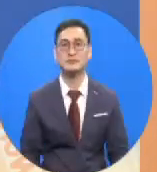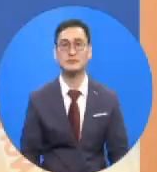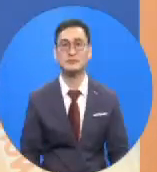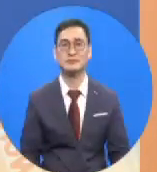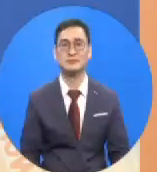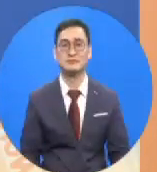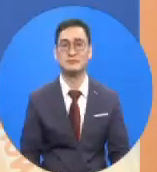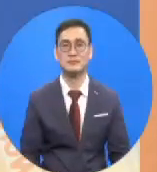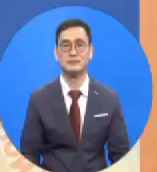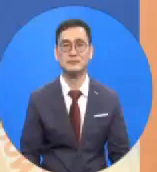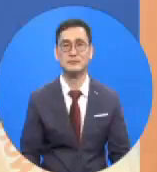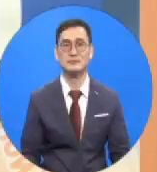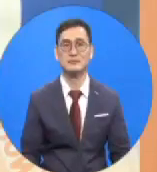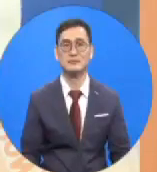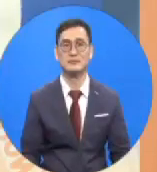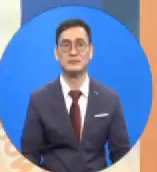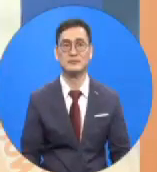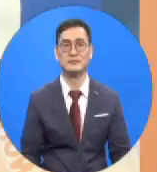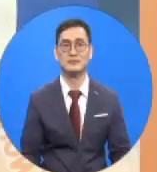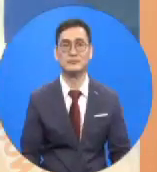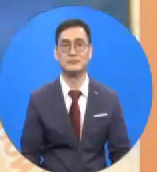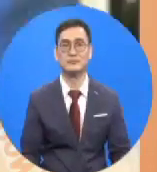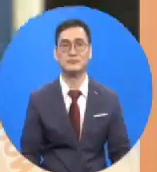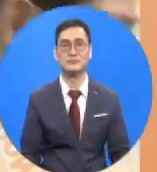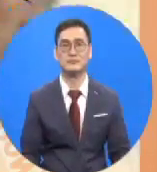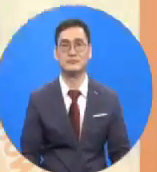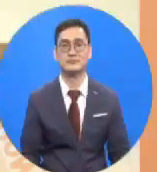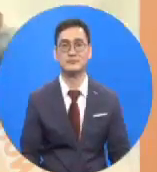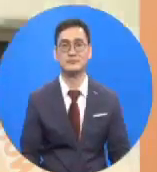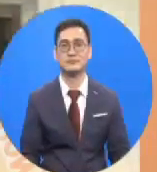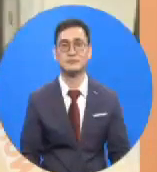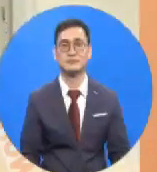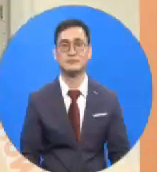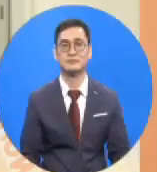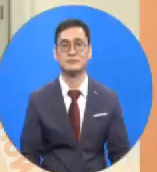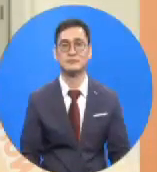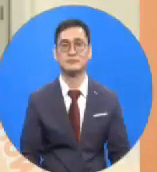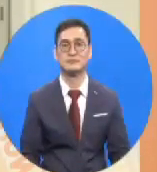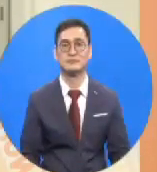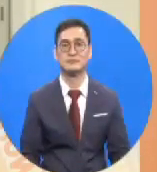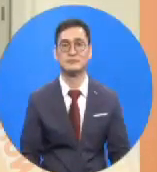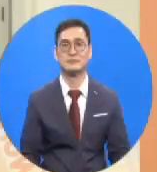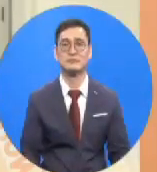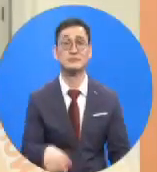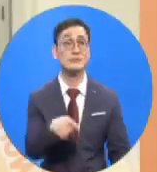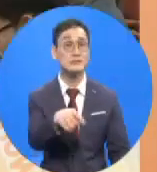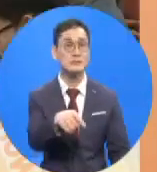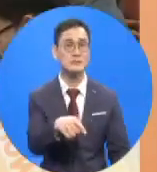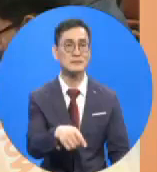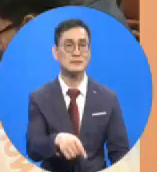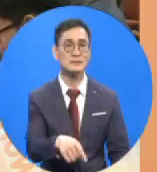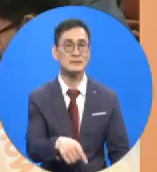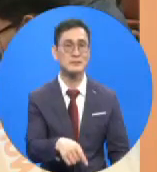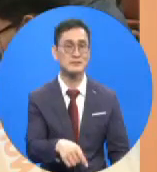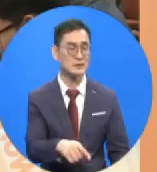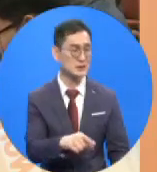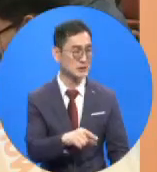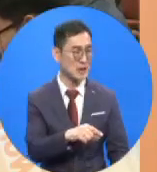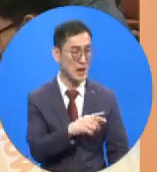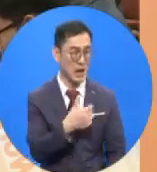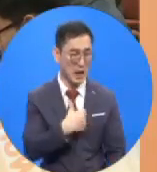보니까 그런 말로 했는데 나중에 어 등기부 등 걸 때 보니까 이름이 아들 이름을 돼 있다는 거예요 그래서 다시 모르니까 팔려고